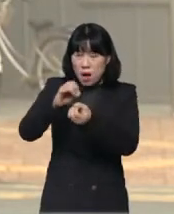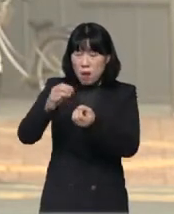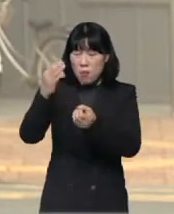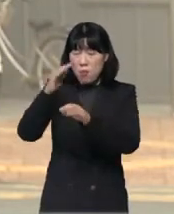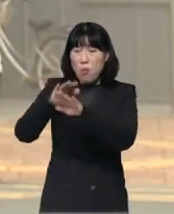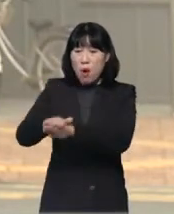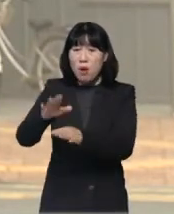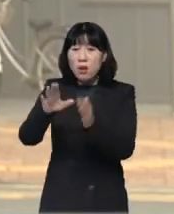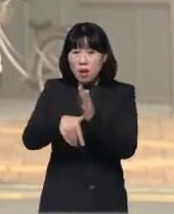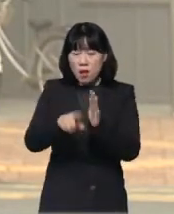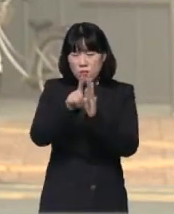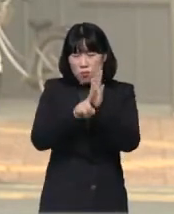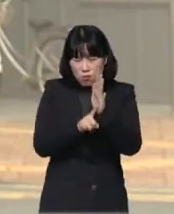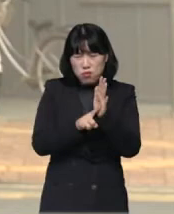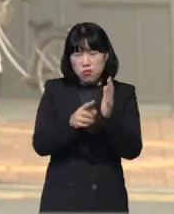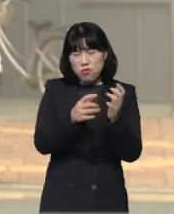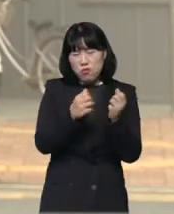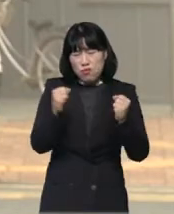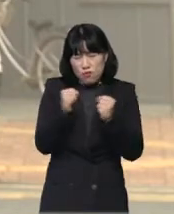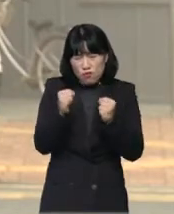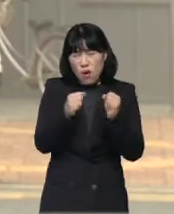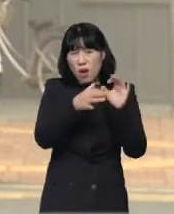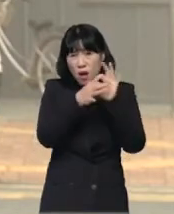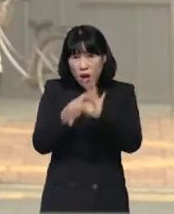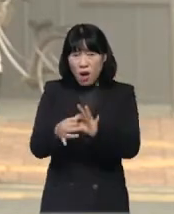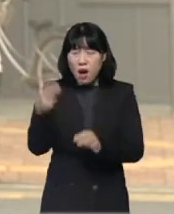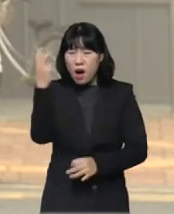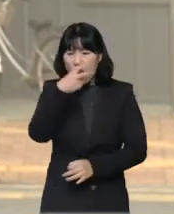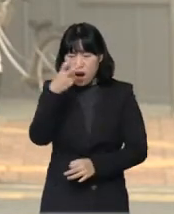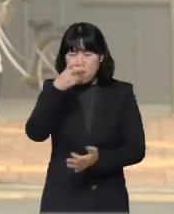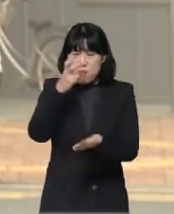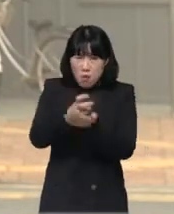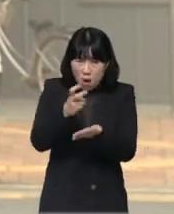과정에서 콜드체인을 잘 유지하기 위한 제도적